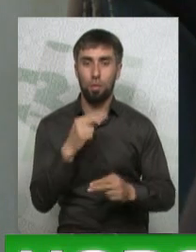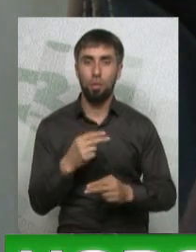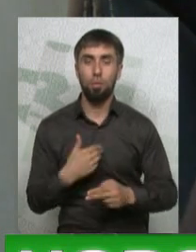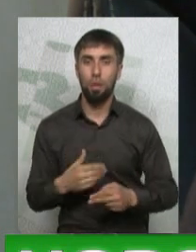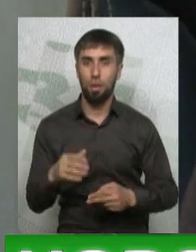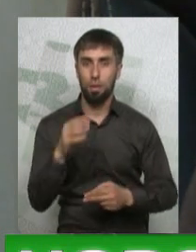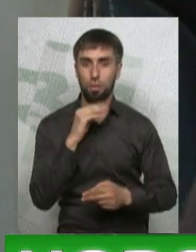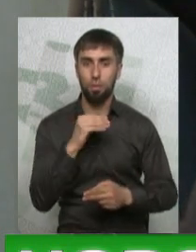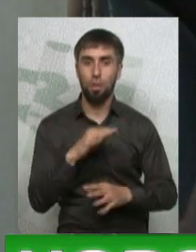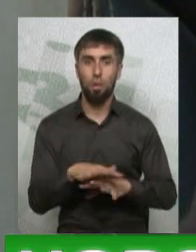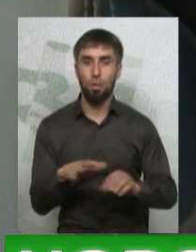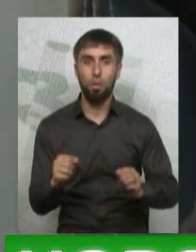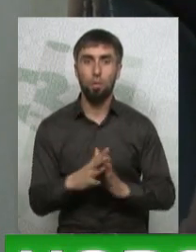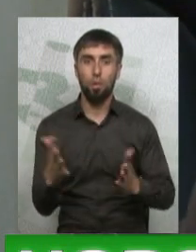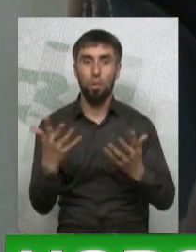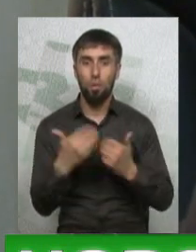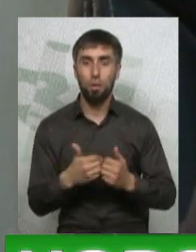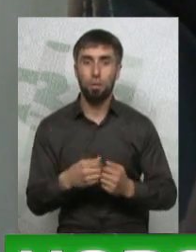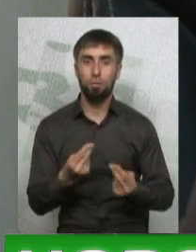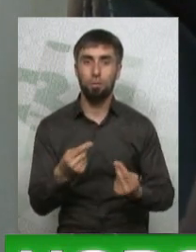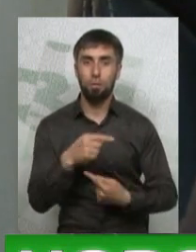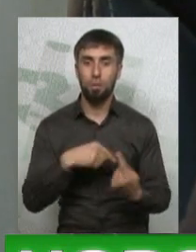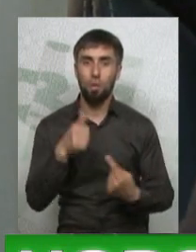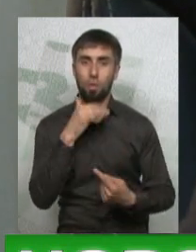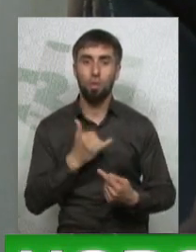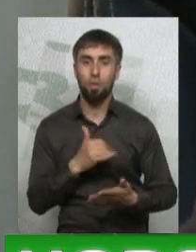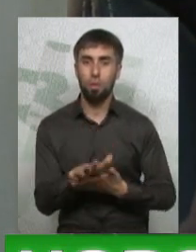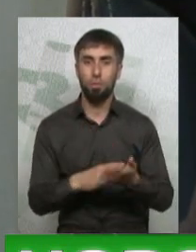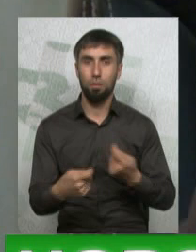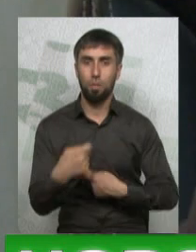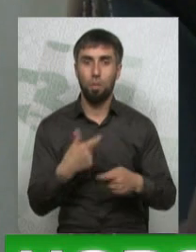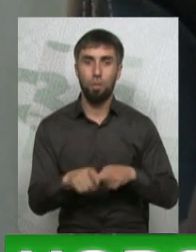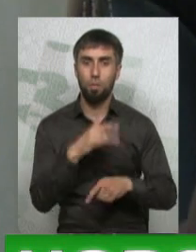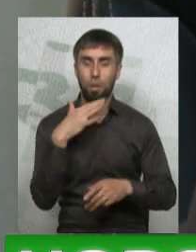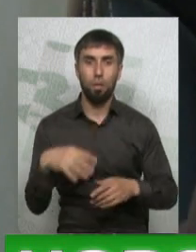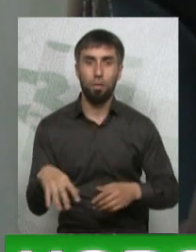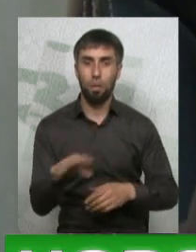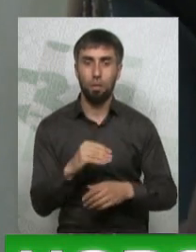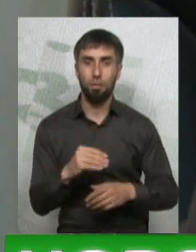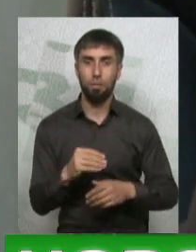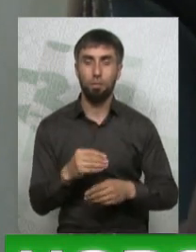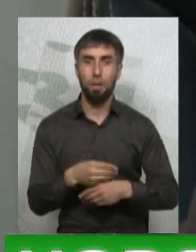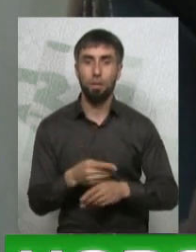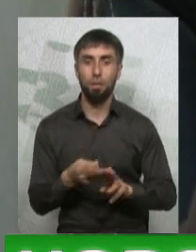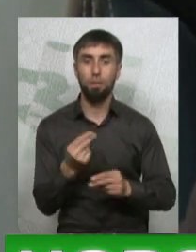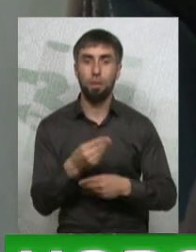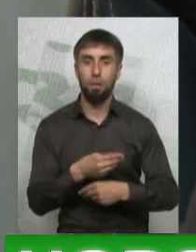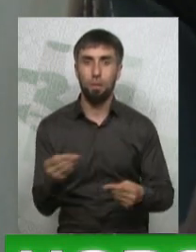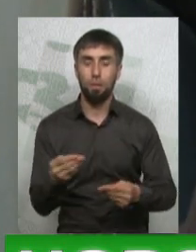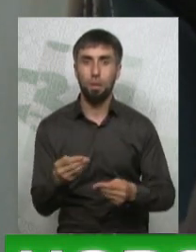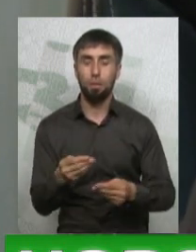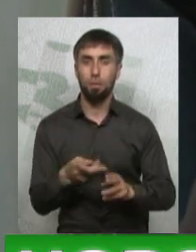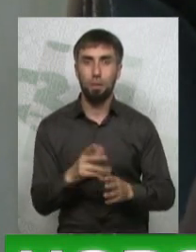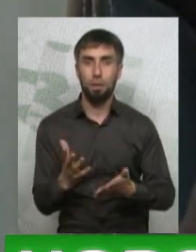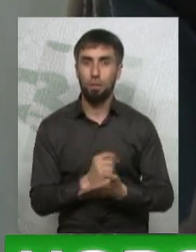сможем охватить большее количество предпринимателей, поскольку у нас заявок очень много. Всех удовлетворить все заявки у нас не получается,